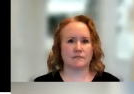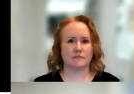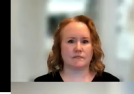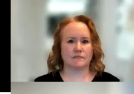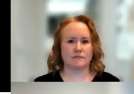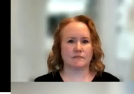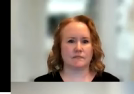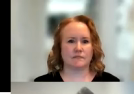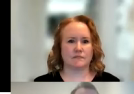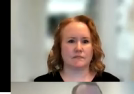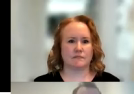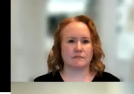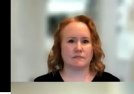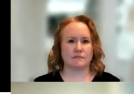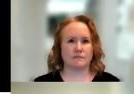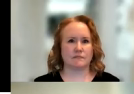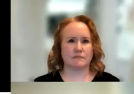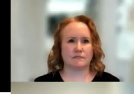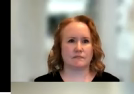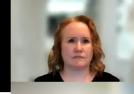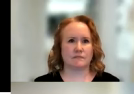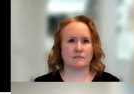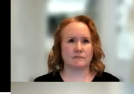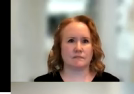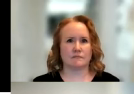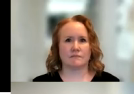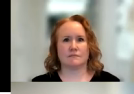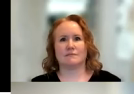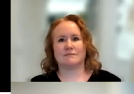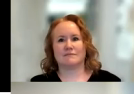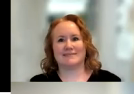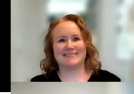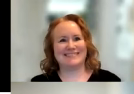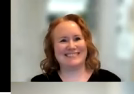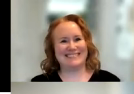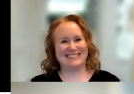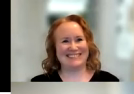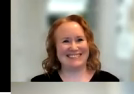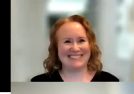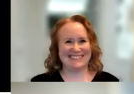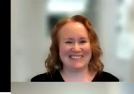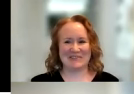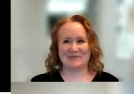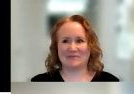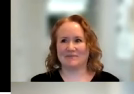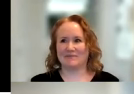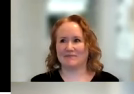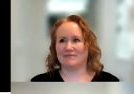Det som är nästa steg nå är ju ska vi se, jag kan gott gå vidare nu, Silje. Ja. Nu har vi fått